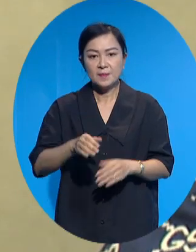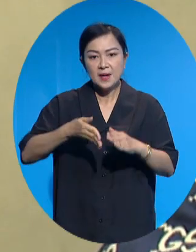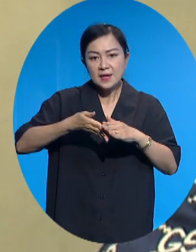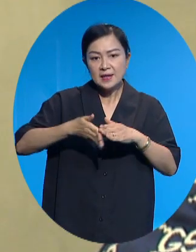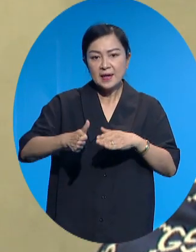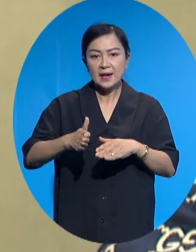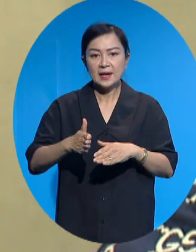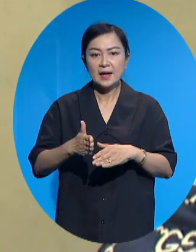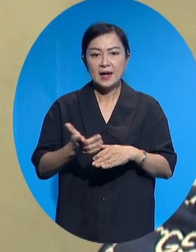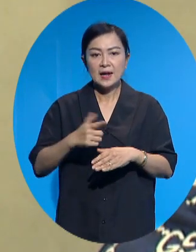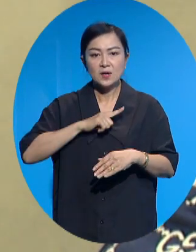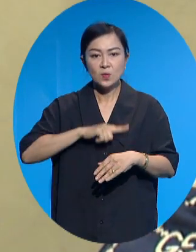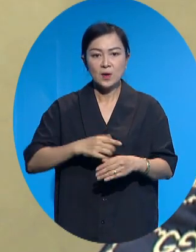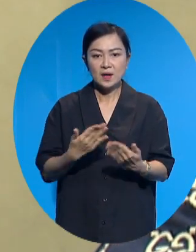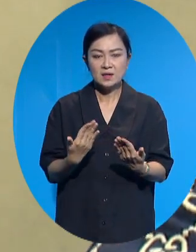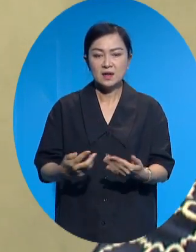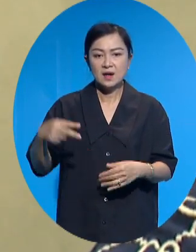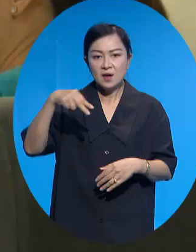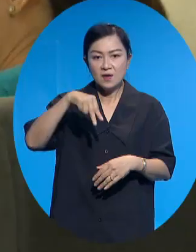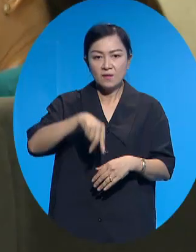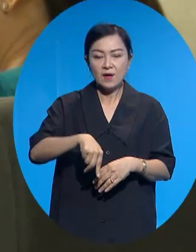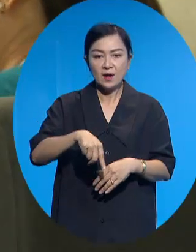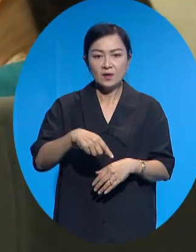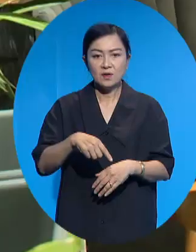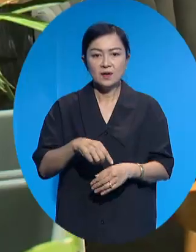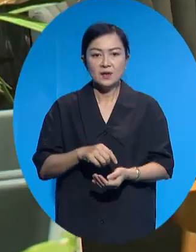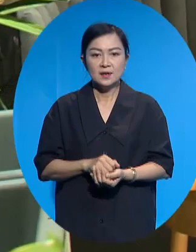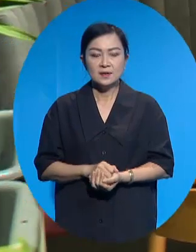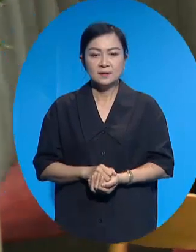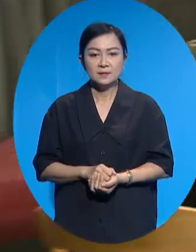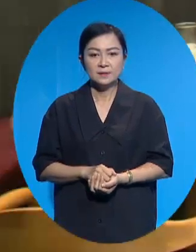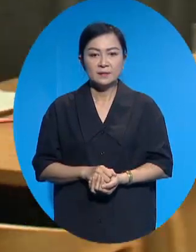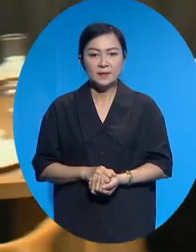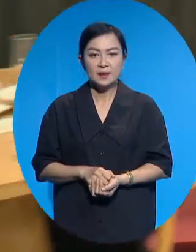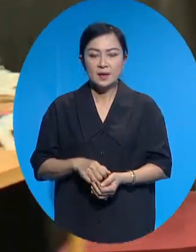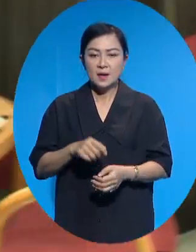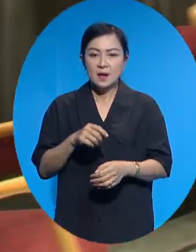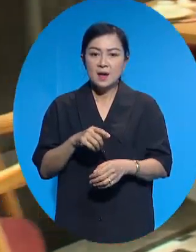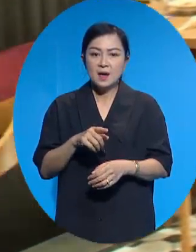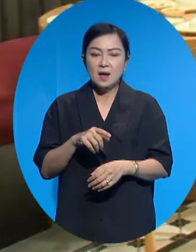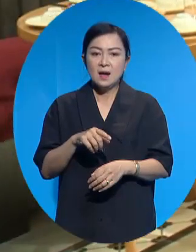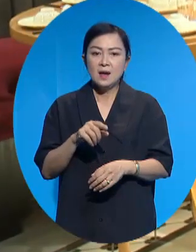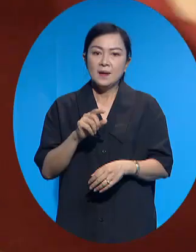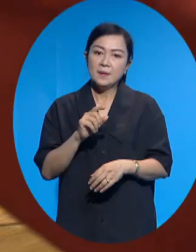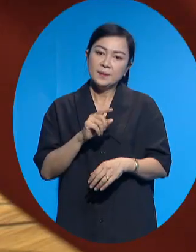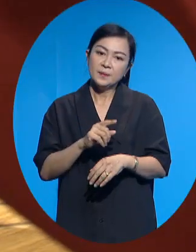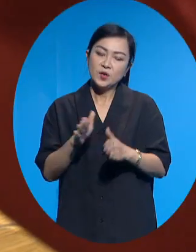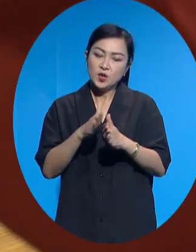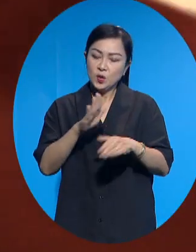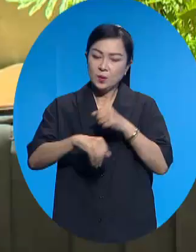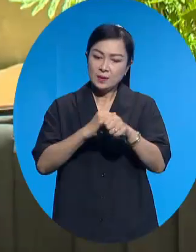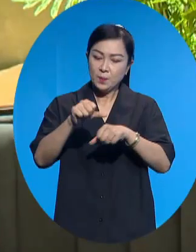là nhà hàng này là Trung Hoa nhưng mà đi vào sâu và chuyên nghiệp với hơn một thập kỷ hoạt động trong lĩnh vực ẩm thực